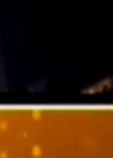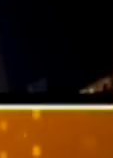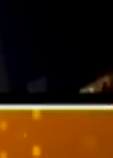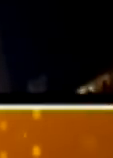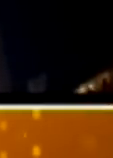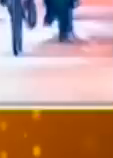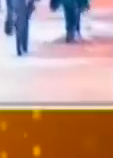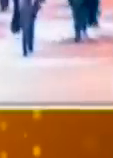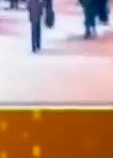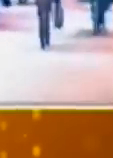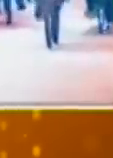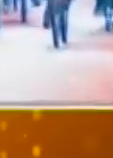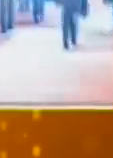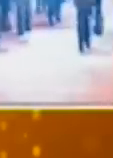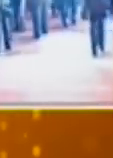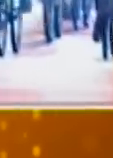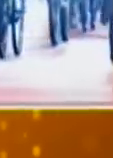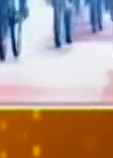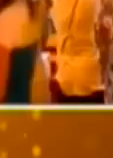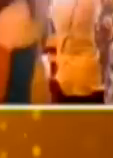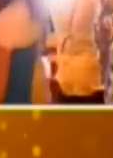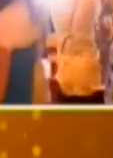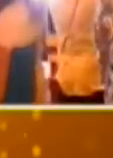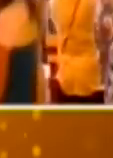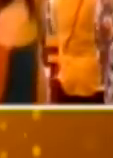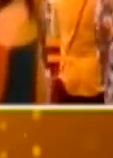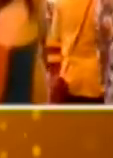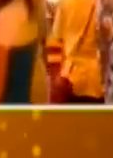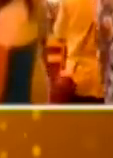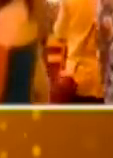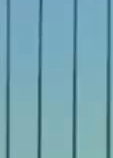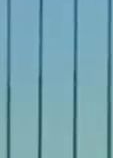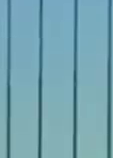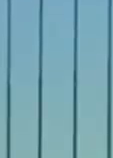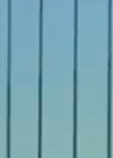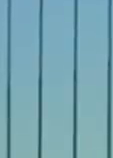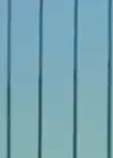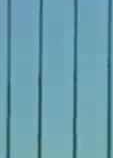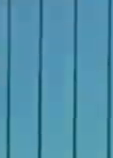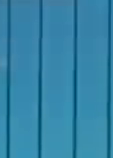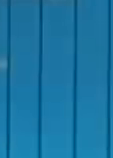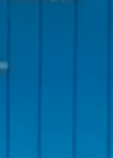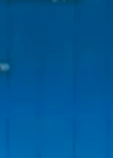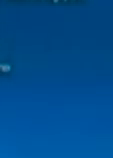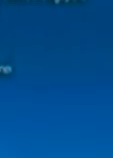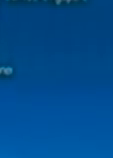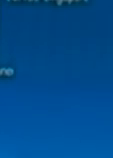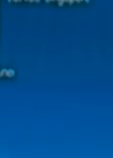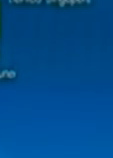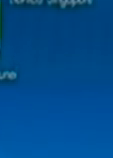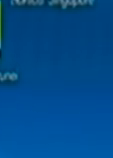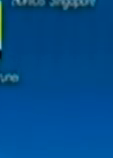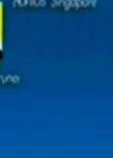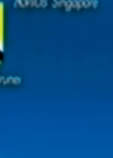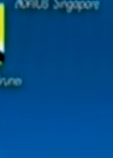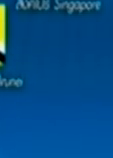เป็นประชาคมอาเซียนด้วยความรู้รักสามัคคีของคนในชาตินะครับสำหรับการเตรียมตัวเตรียมประเทศให้พร้อมรับ